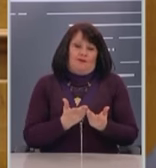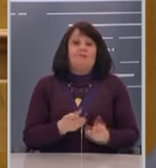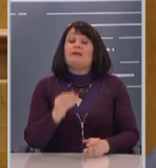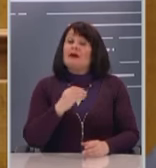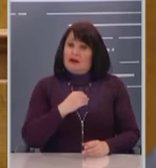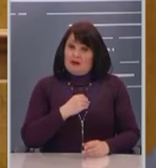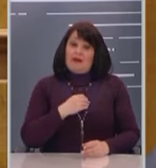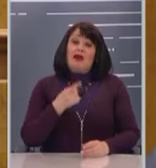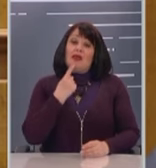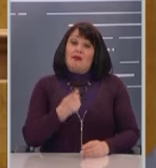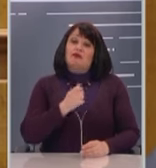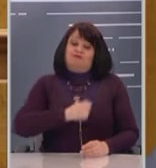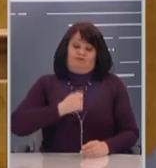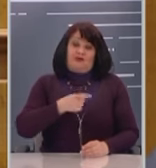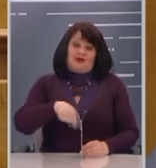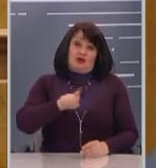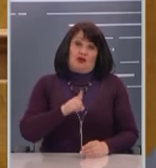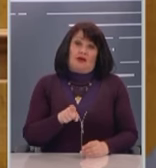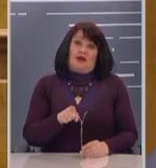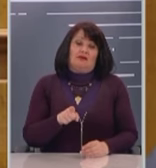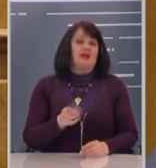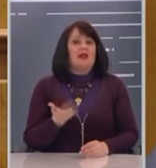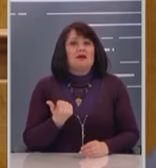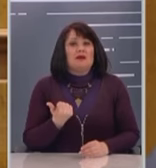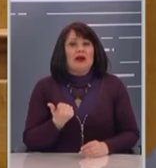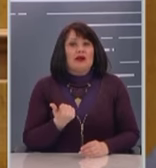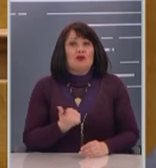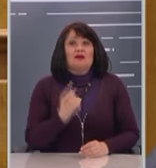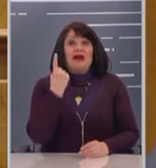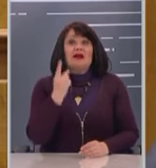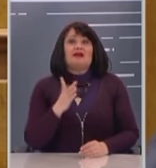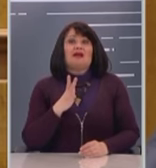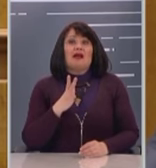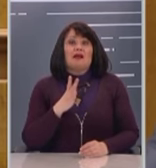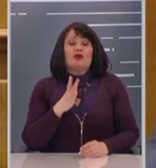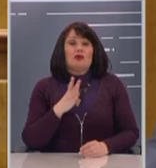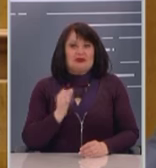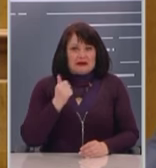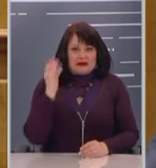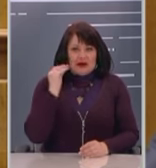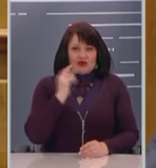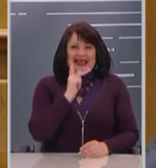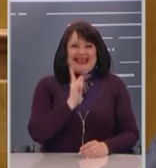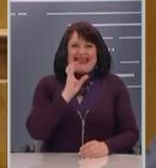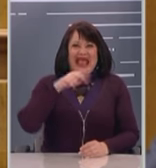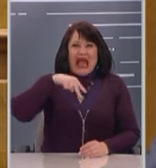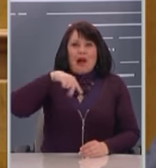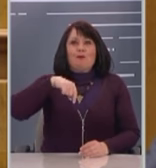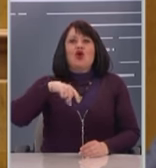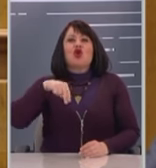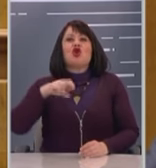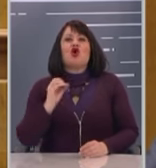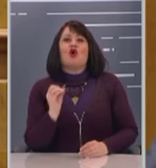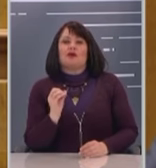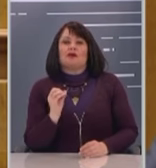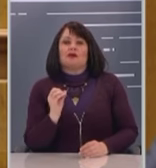σας στενοχωρήσω, αλλά δεν υπάρχει ούτε ένα συμπολίτης μας που να άκουσε χθες για το Κελπνό, να άκουσε